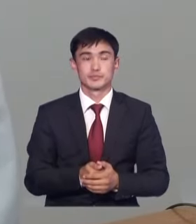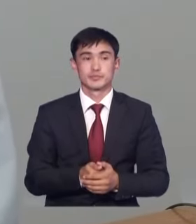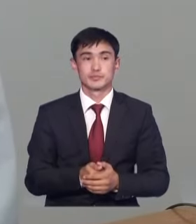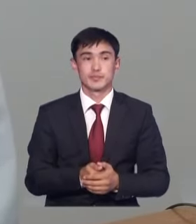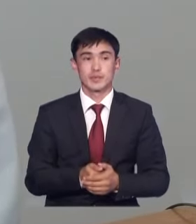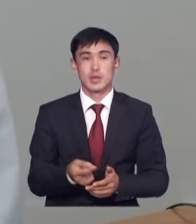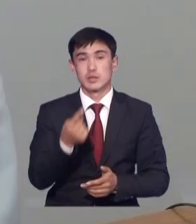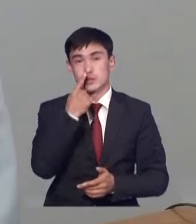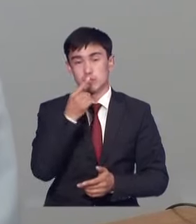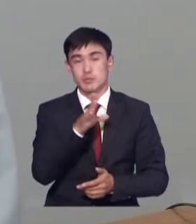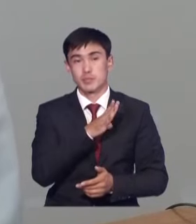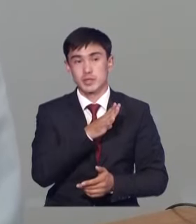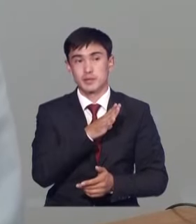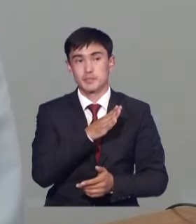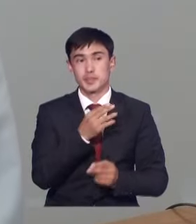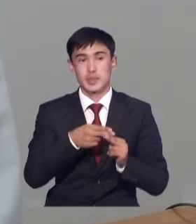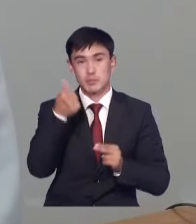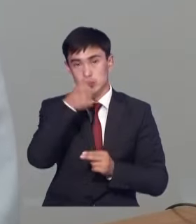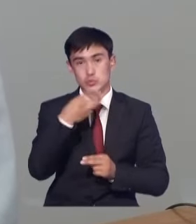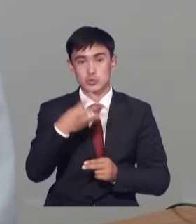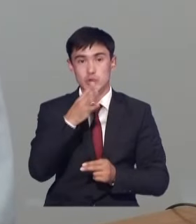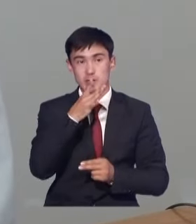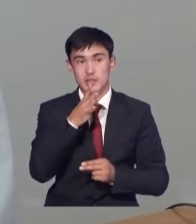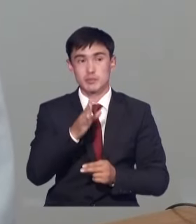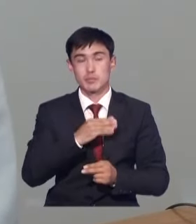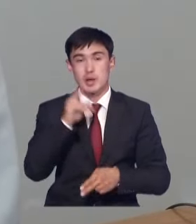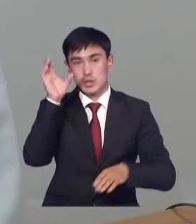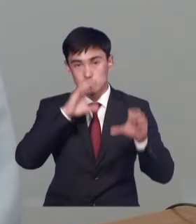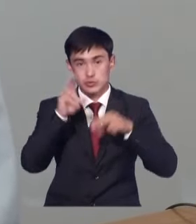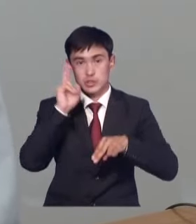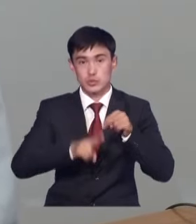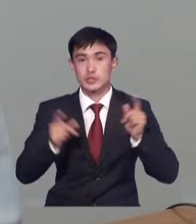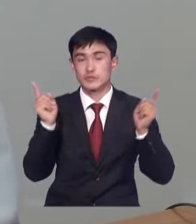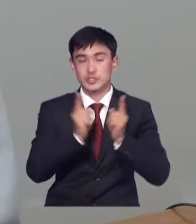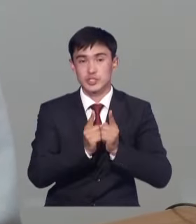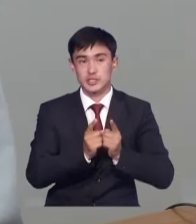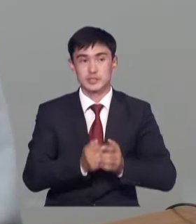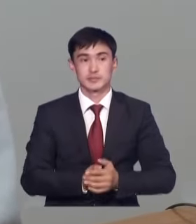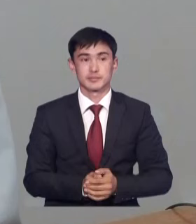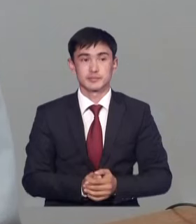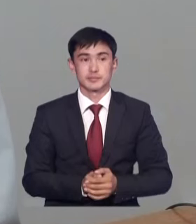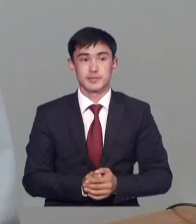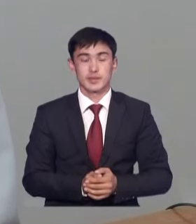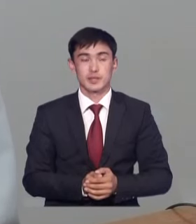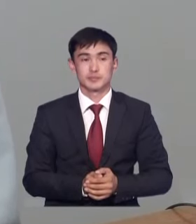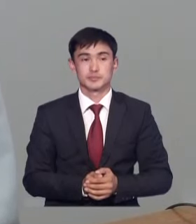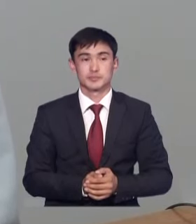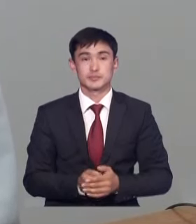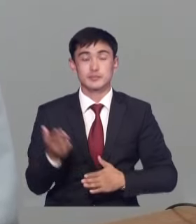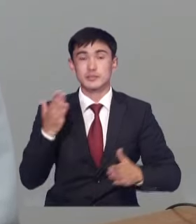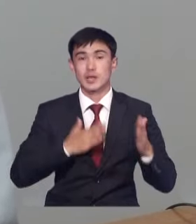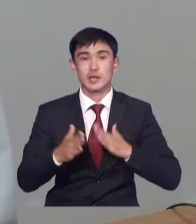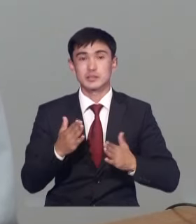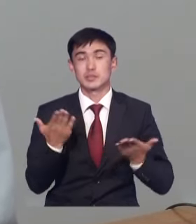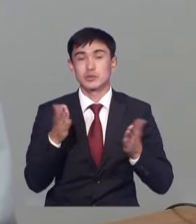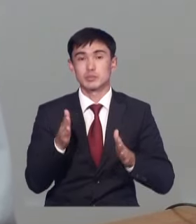профиль. Но я недавно была, вот мы вот в этом году 40 лет, как мы институт закончили, встречались. И, конечно, очень радостное